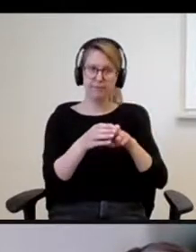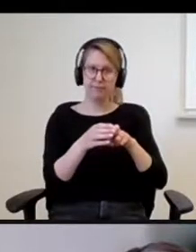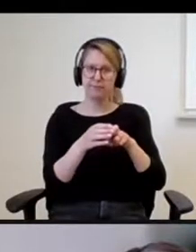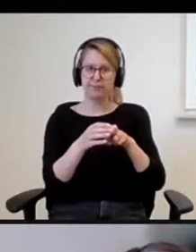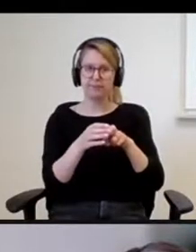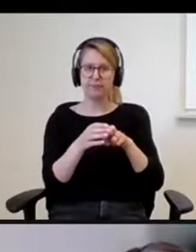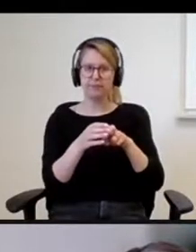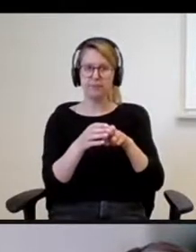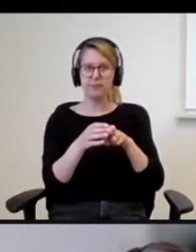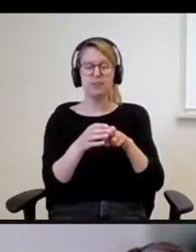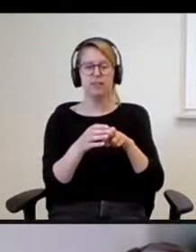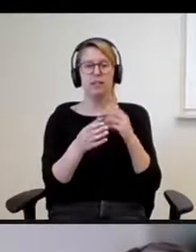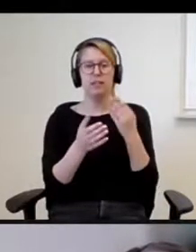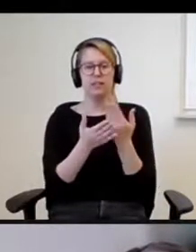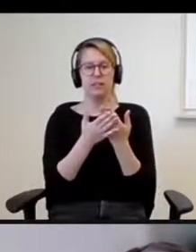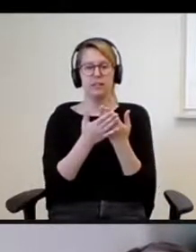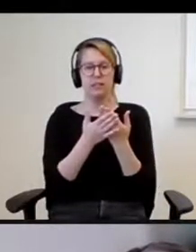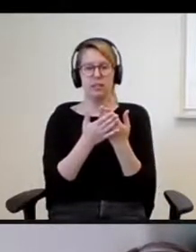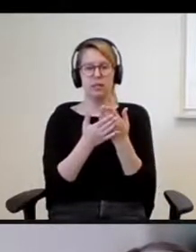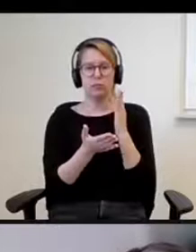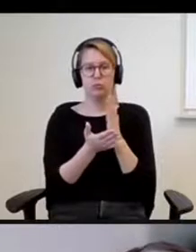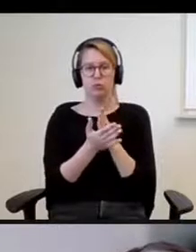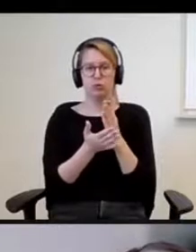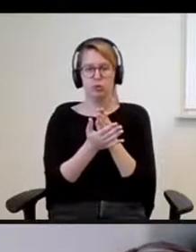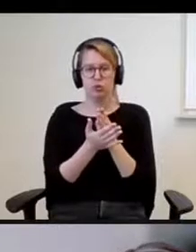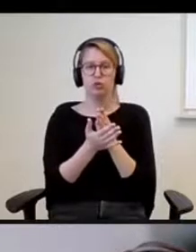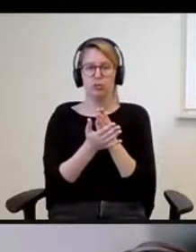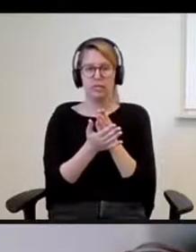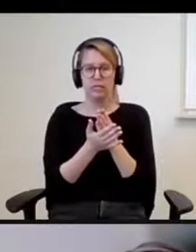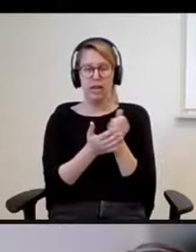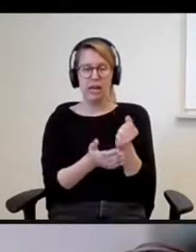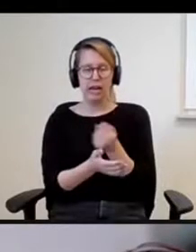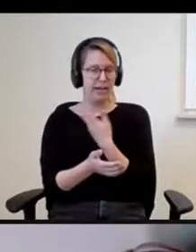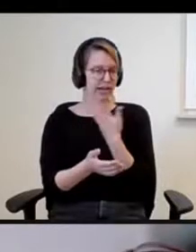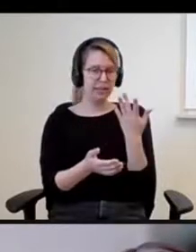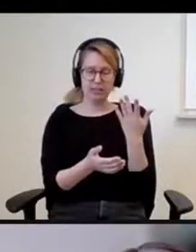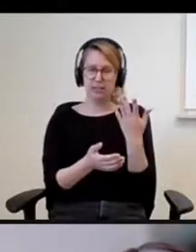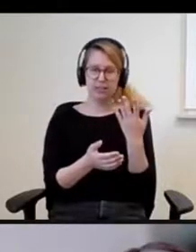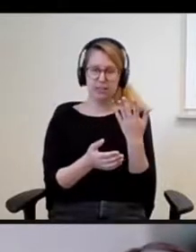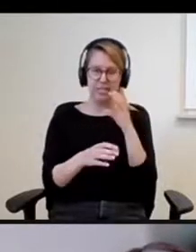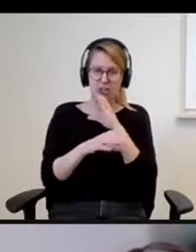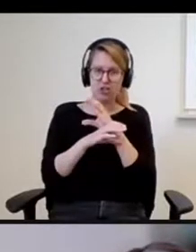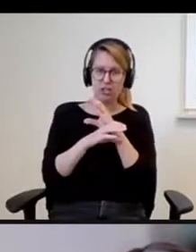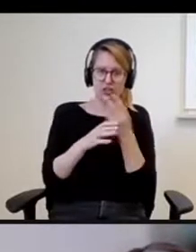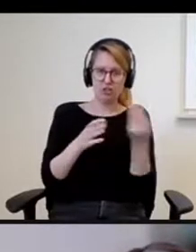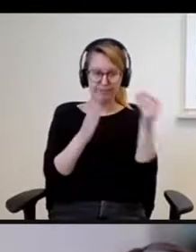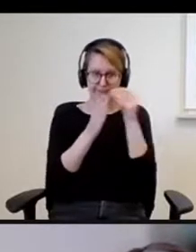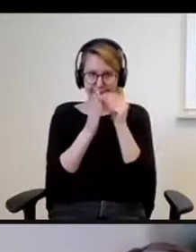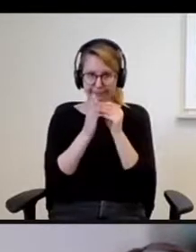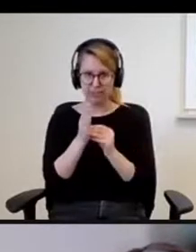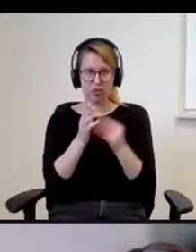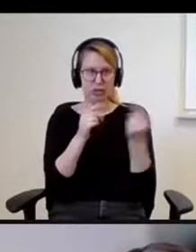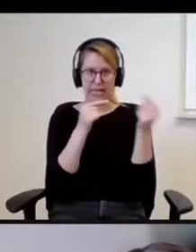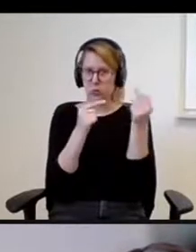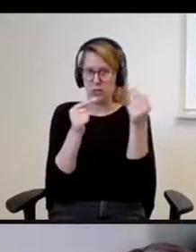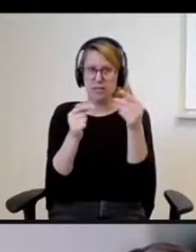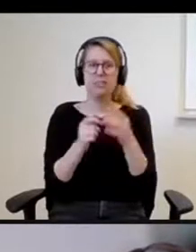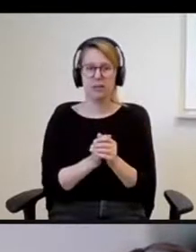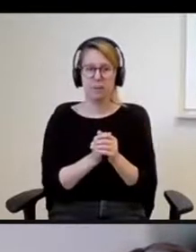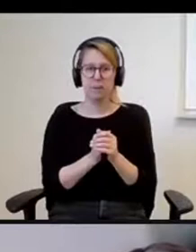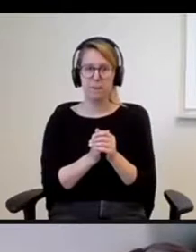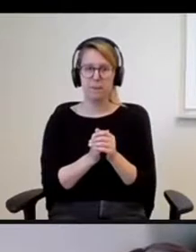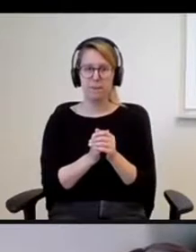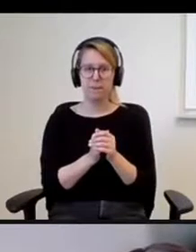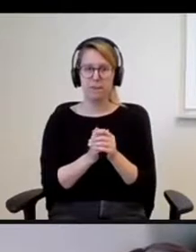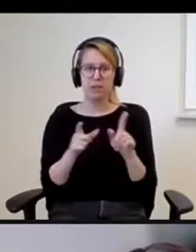dass am Chat an der Zwischenzeit sich da auch pure Sachen ergehen. Und die alle guten, die Kinder an der Zwischenzeit auch eher vor und über den Chat reingehen. Und